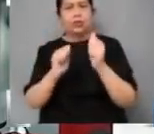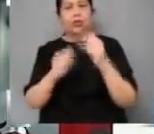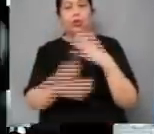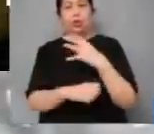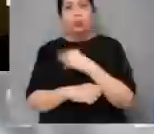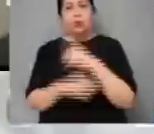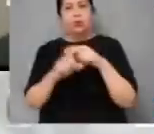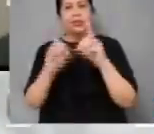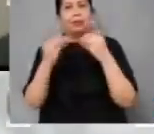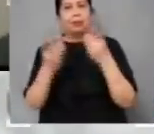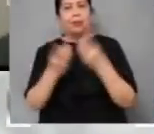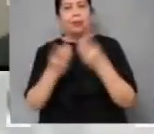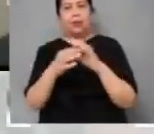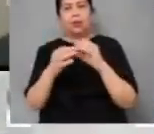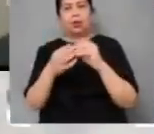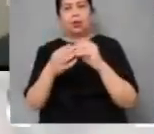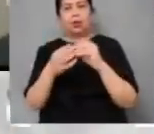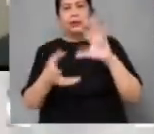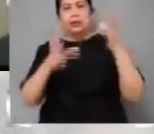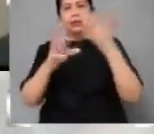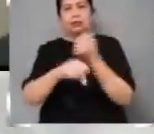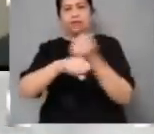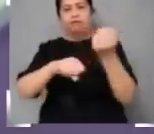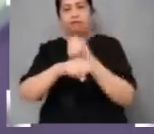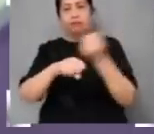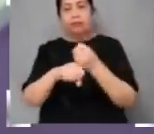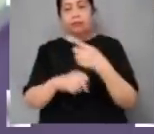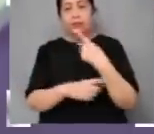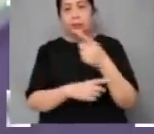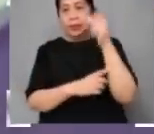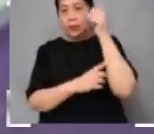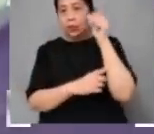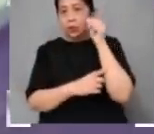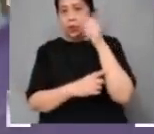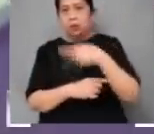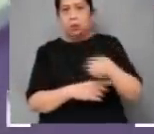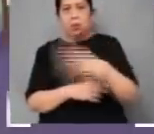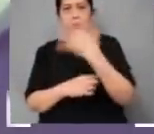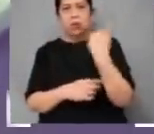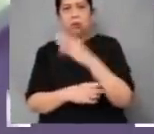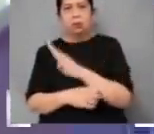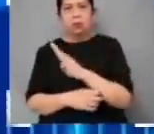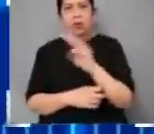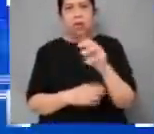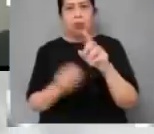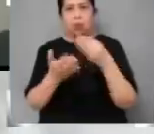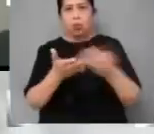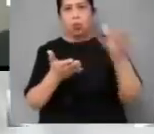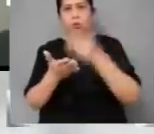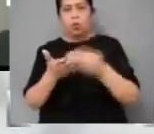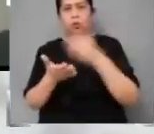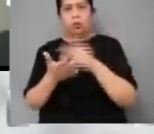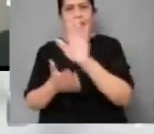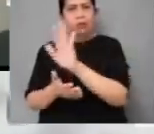Disaster Resilience. Si Representative Lito Atienza naman, binatiko si dating Senador Bongbong Marcos sa paggasto sa kandidatura nito.